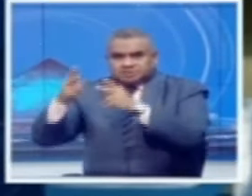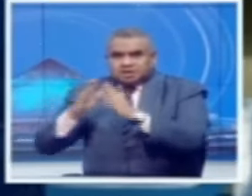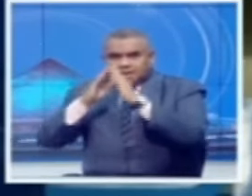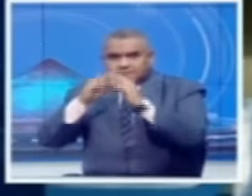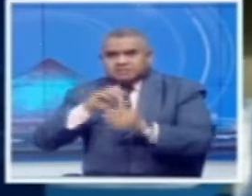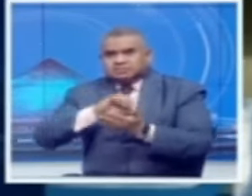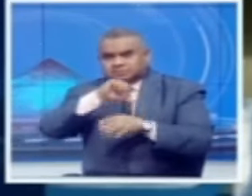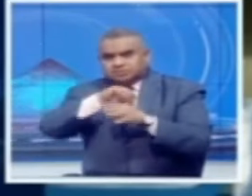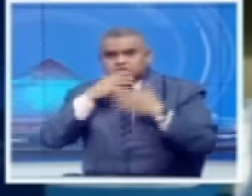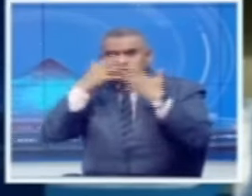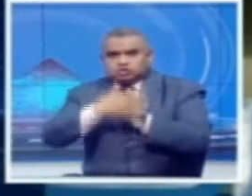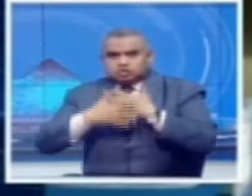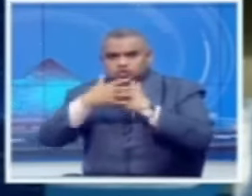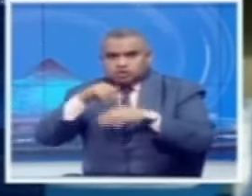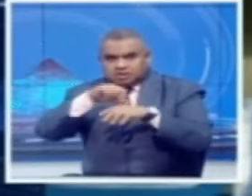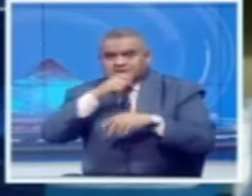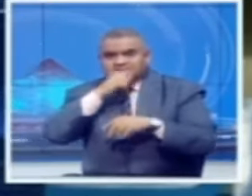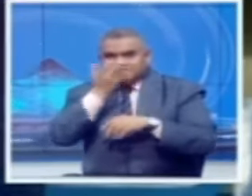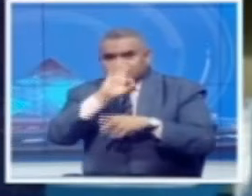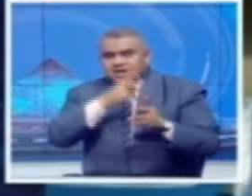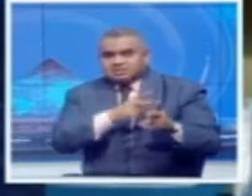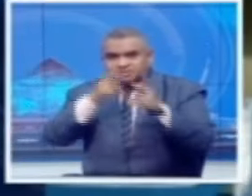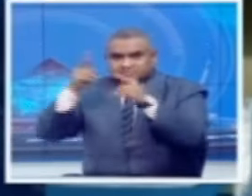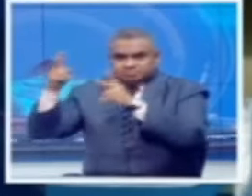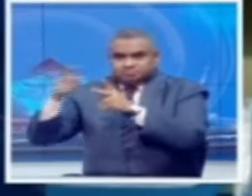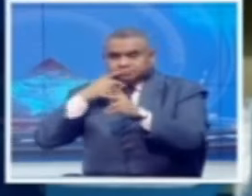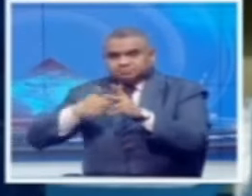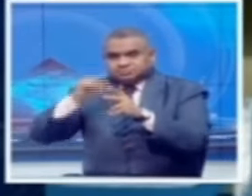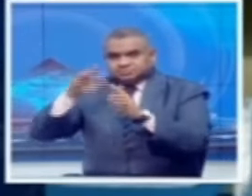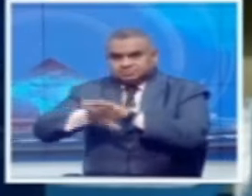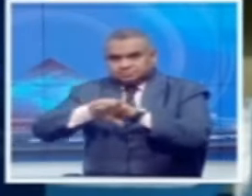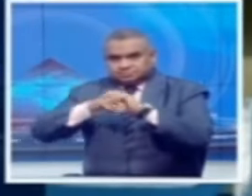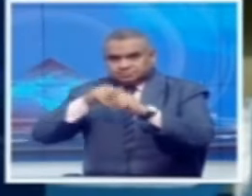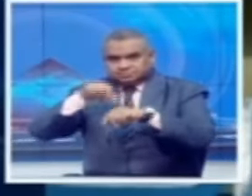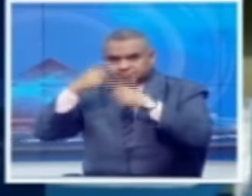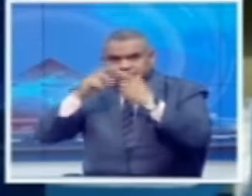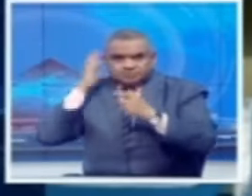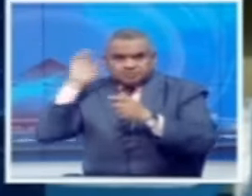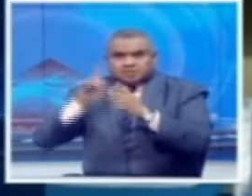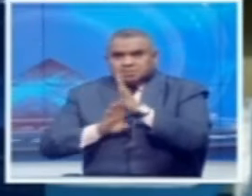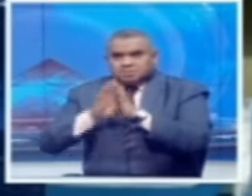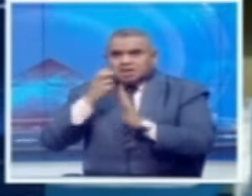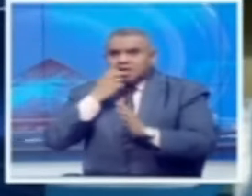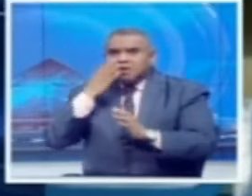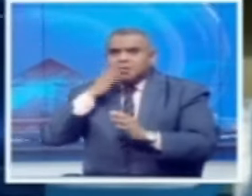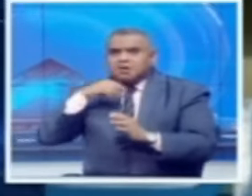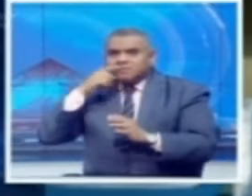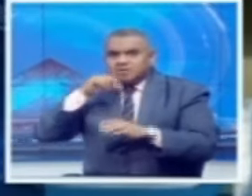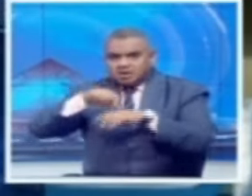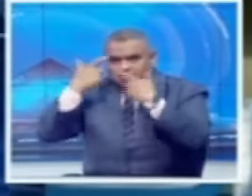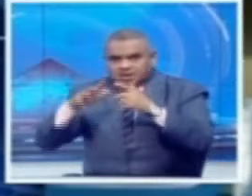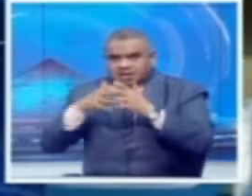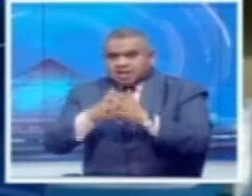المصري من مقر شركة تاليس بفرنسا، حيث تم تصنيعه إلى قاعدة الإطلاق بكيب كانافرال بولاية